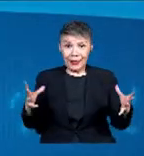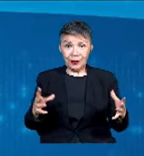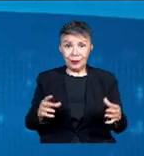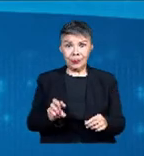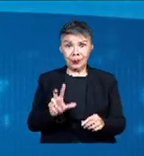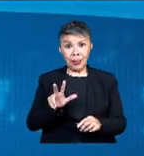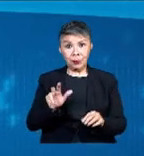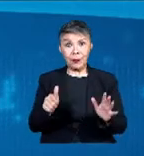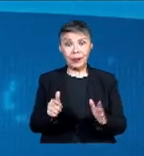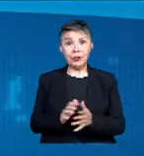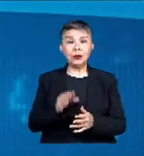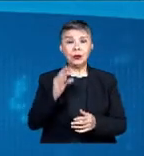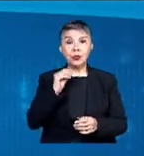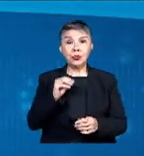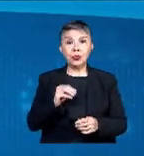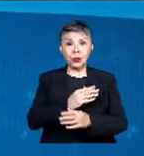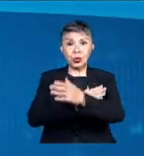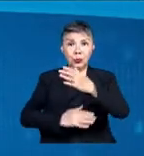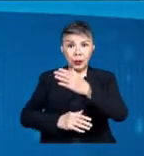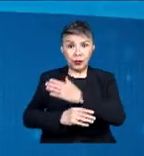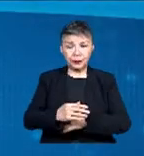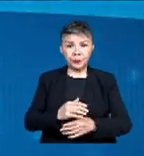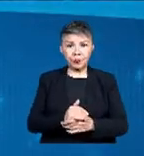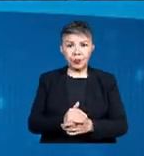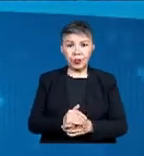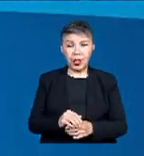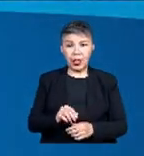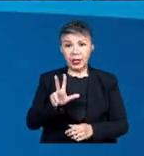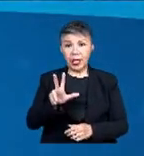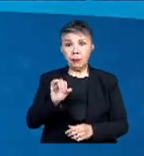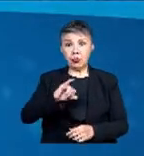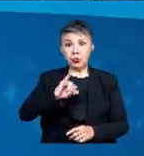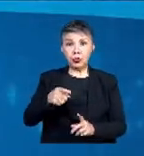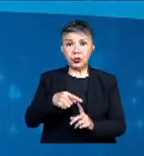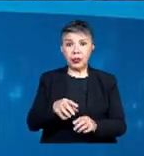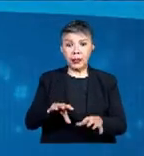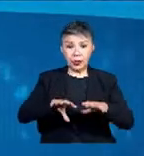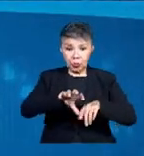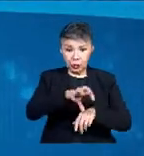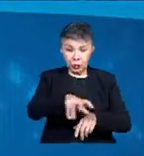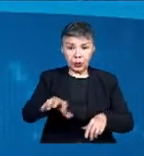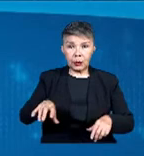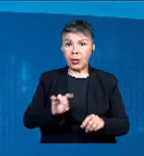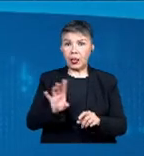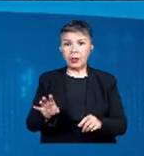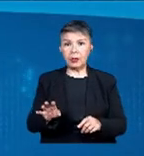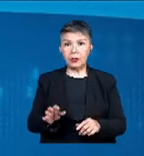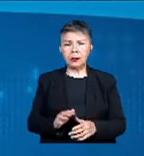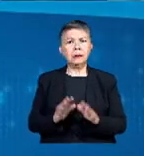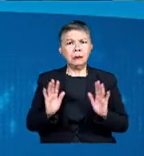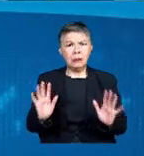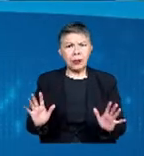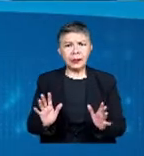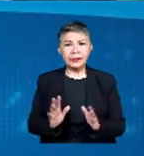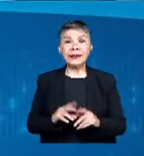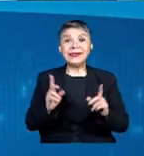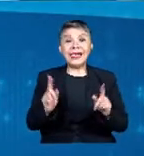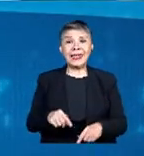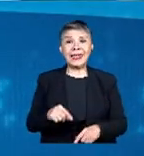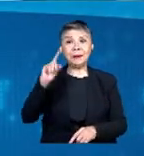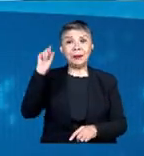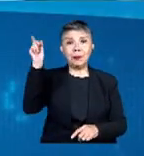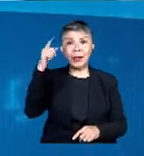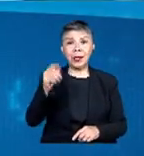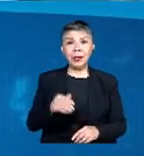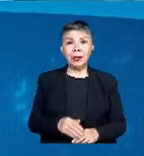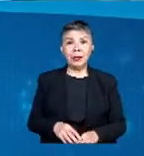sekali. Dan usia produktifnya bahkan 30 juta lebih usia produktifnya. Artinya, pemerintah ini